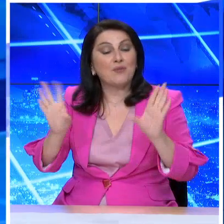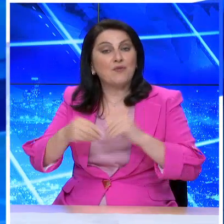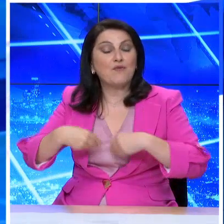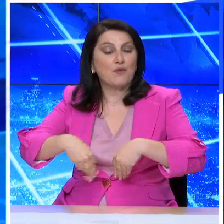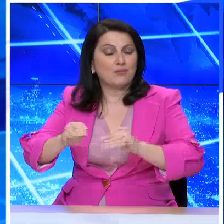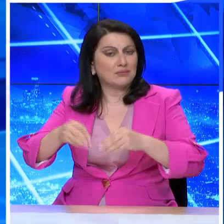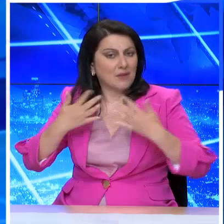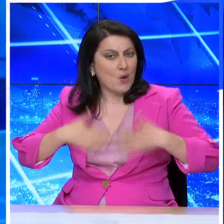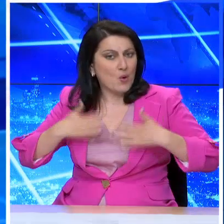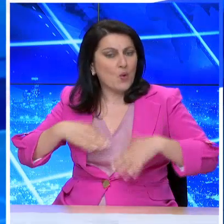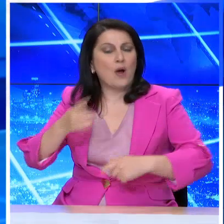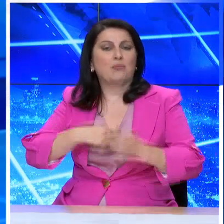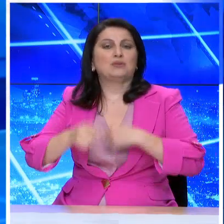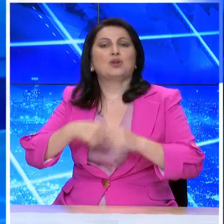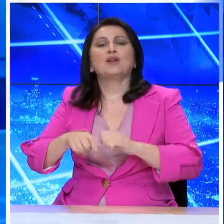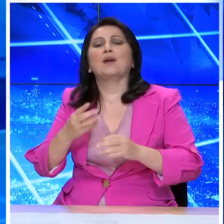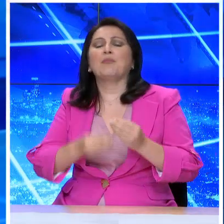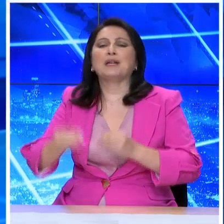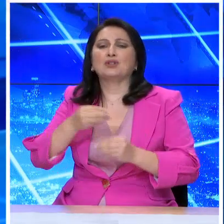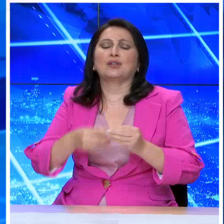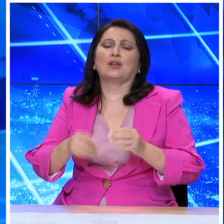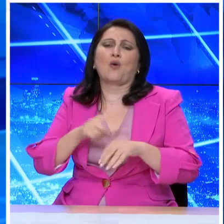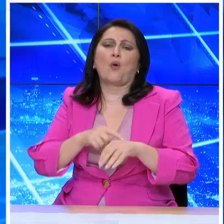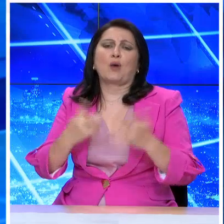Αναλυτικά επικαιρότητα της ημέρας στο κεντρικό δελτίο ειδήσεων στις 8